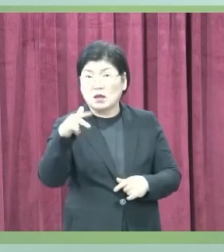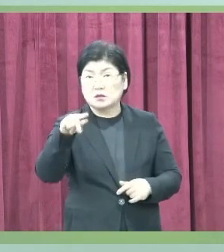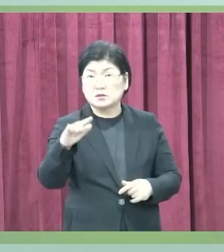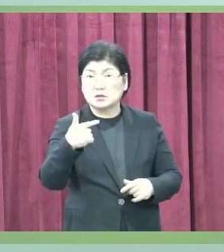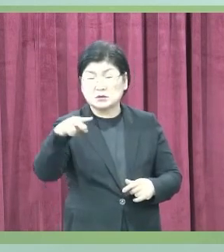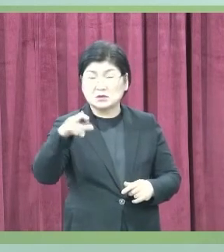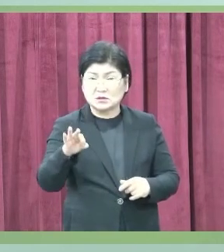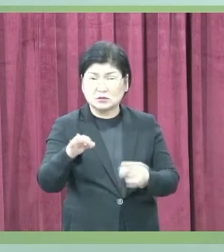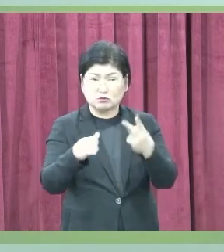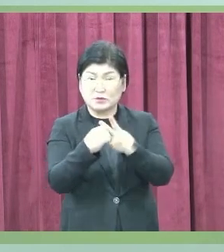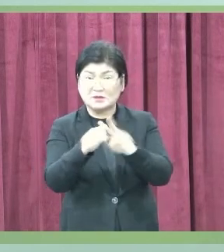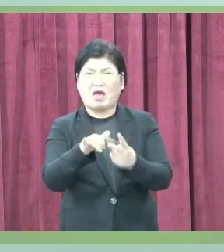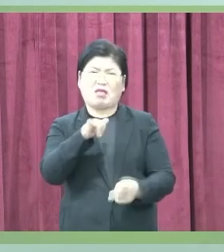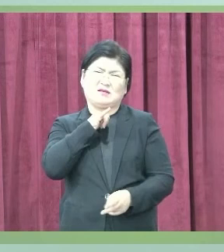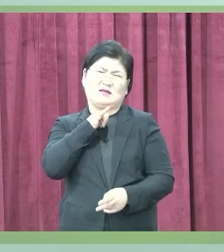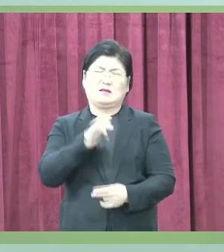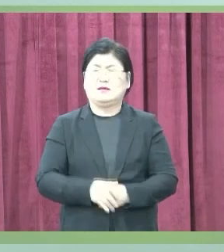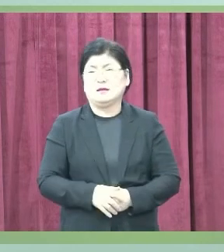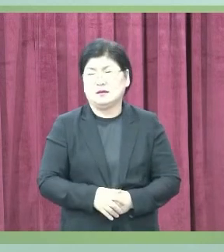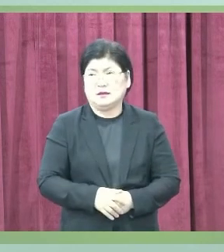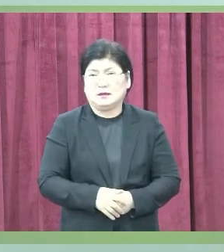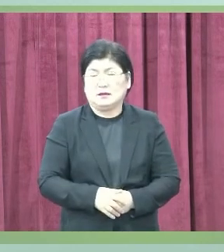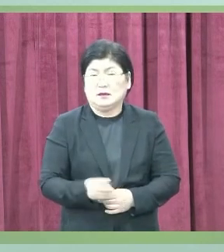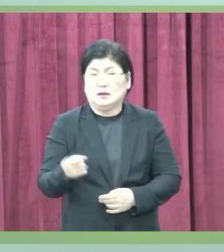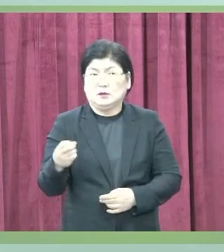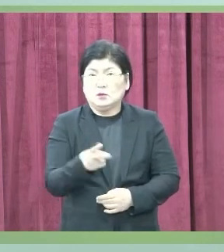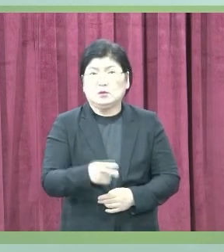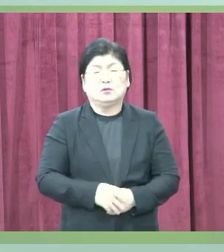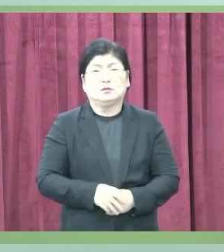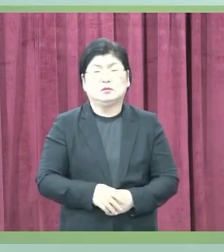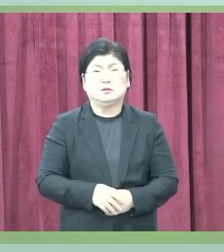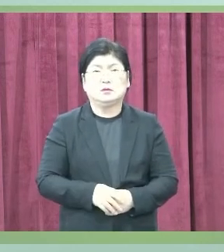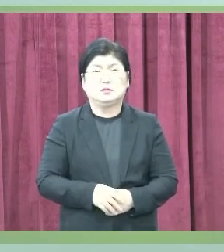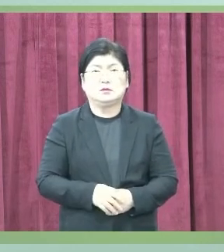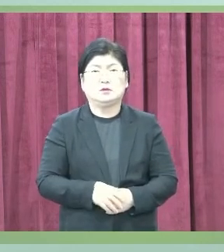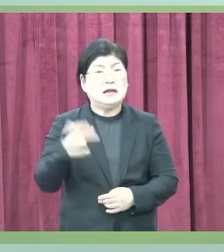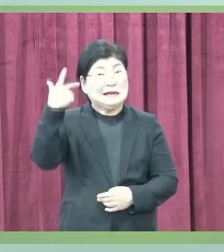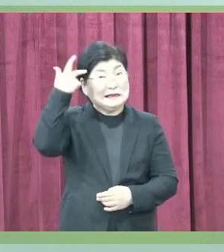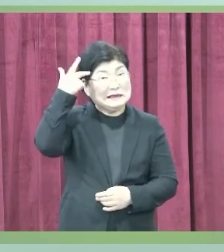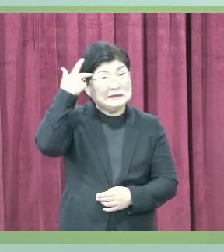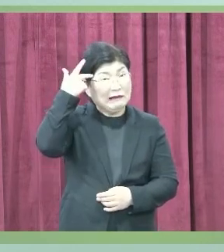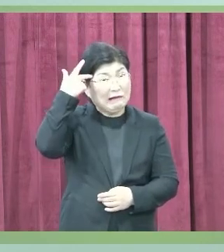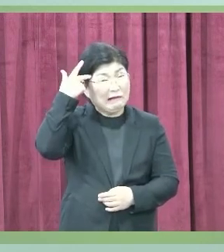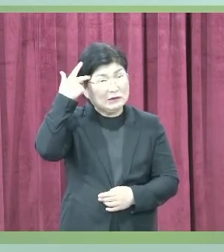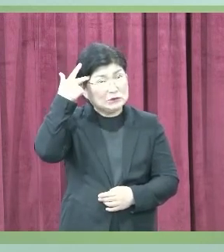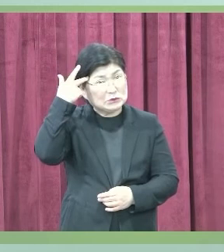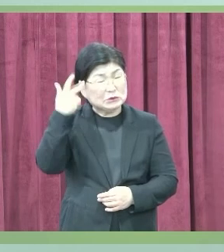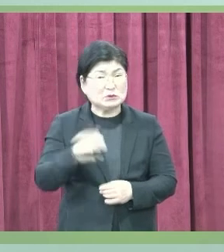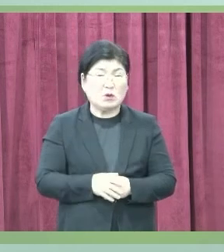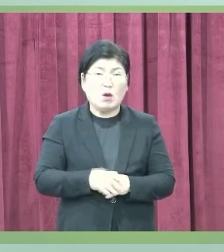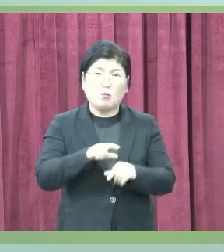2위가 자살이에요. 그 다음에 여기가 조금 이제 지적 장애는 그래도 좀 연령대가 높아요. 평균